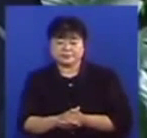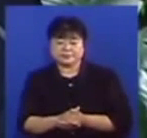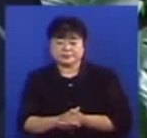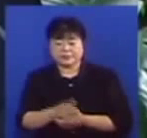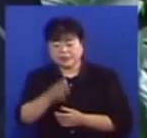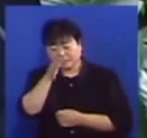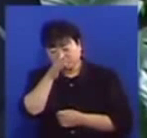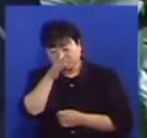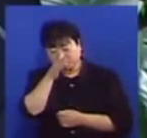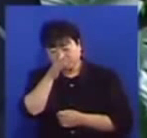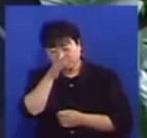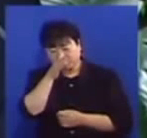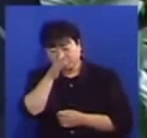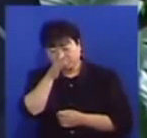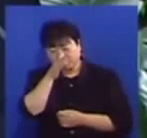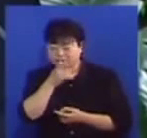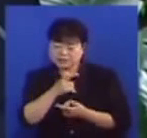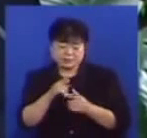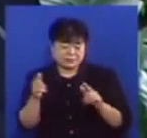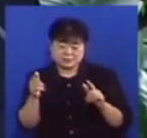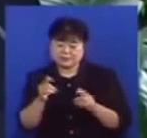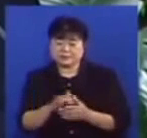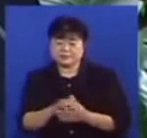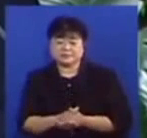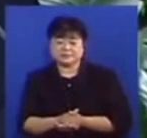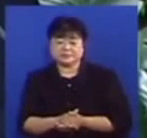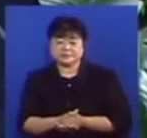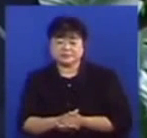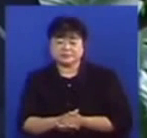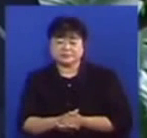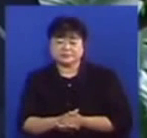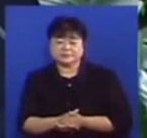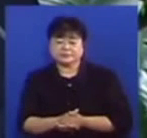바보 같아도 실제 바보는 아닙니다.